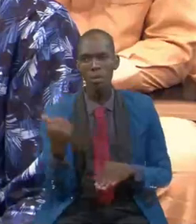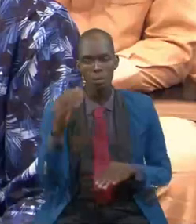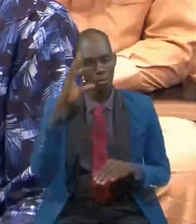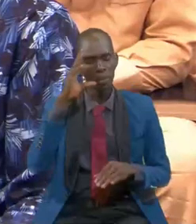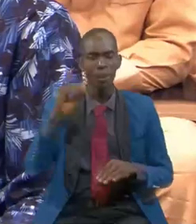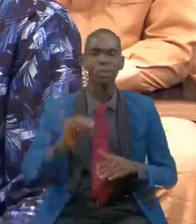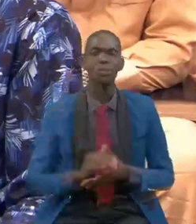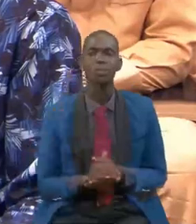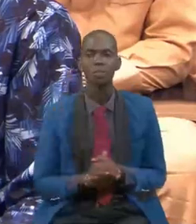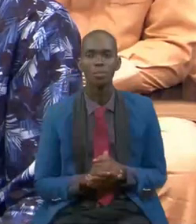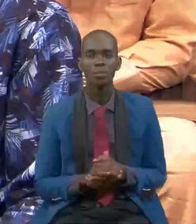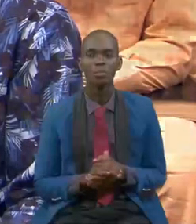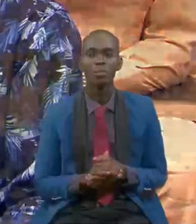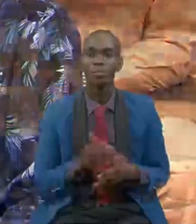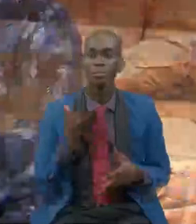de personne.